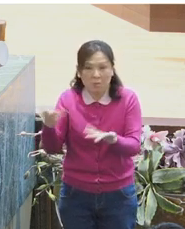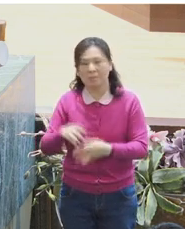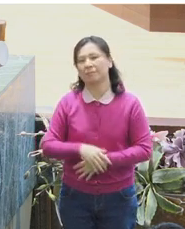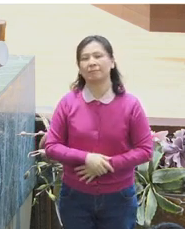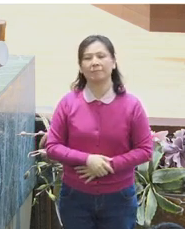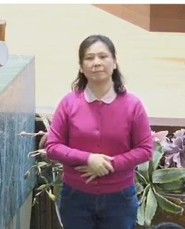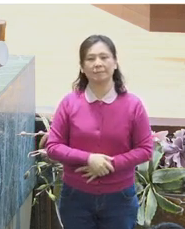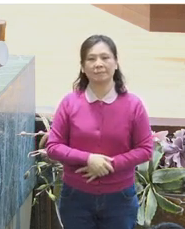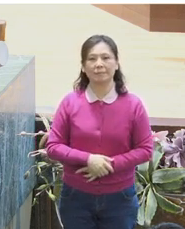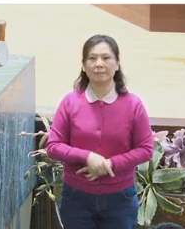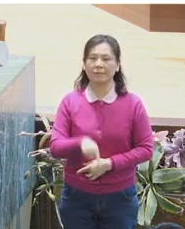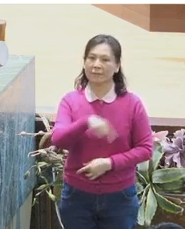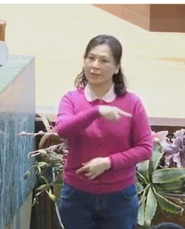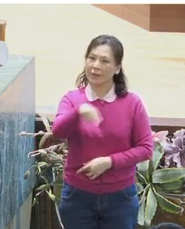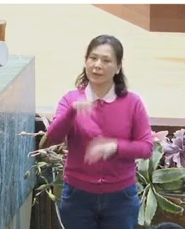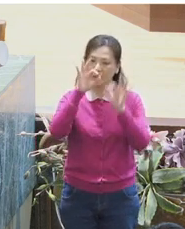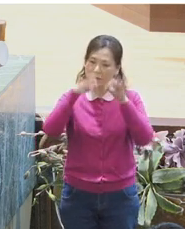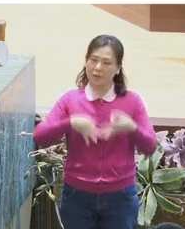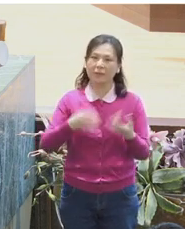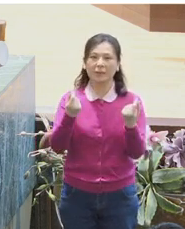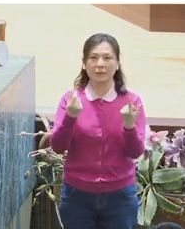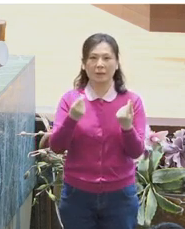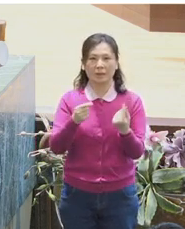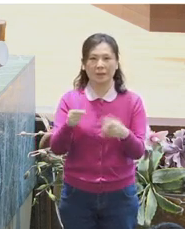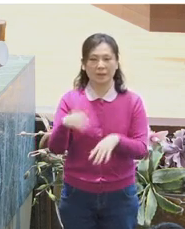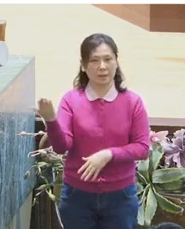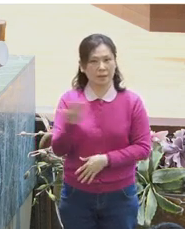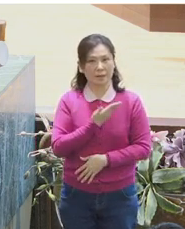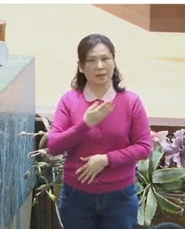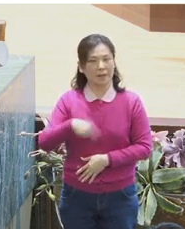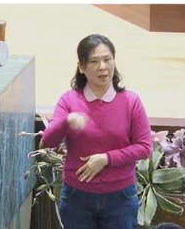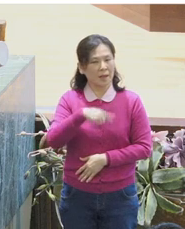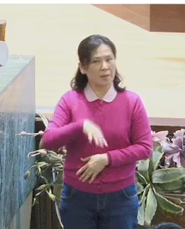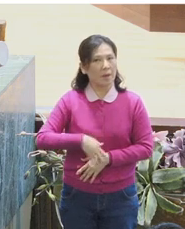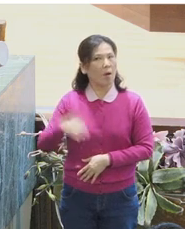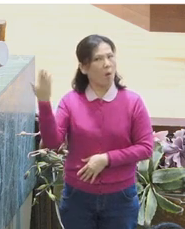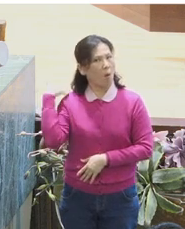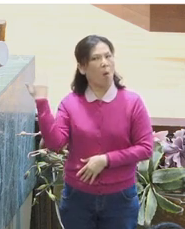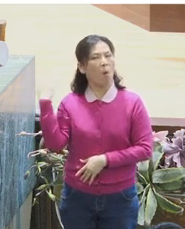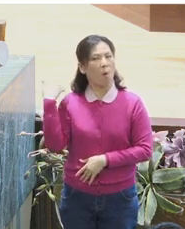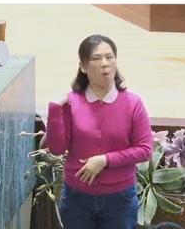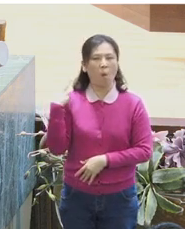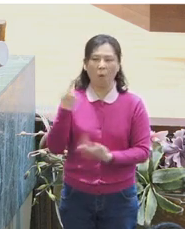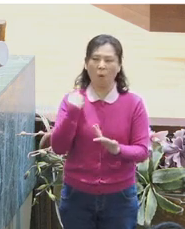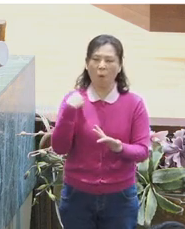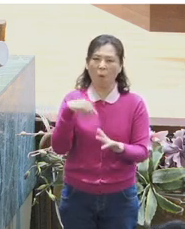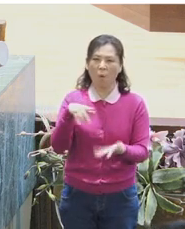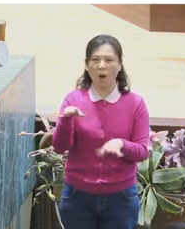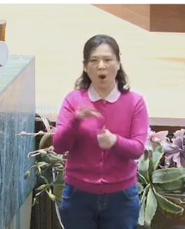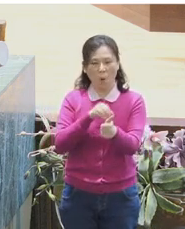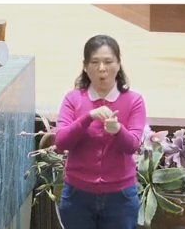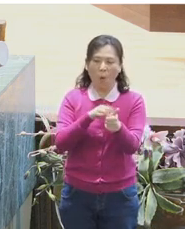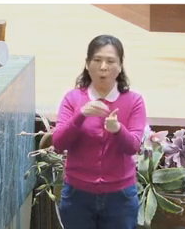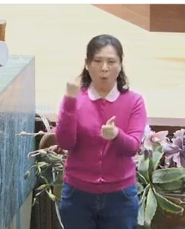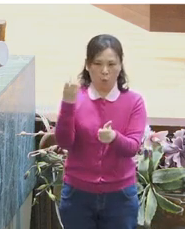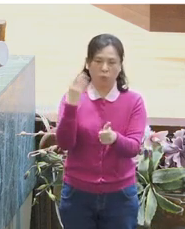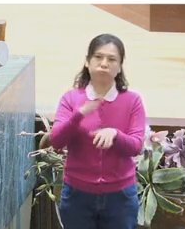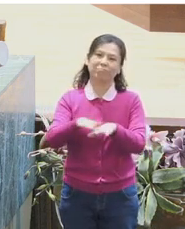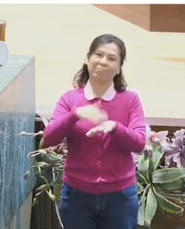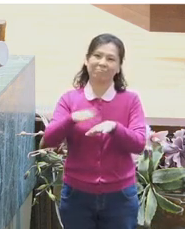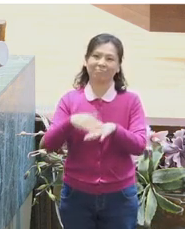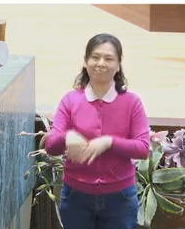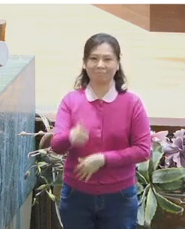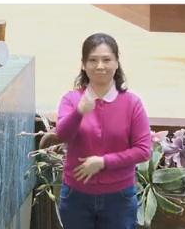这些反省也会让我们不断去审视自己，给自己一些学习的空间。好，谢谢。